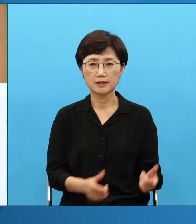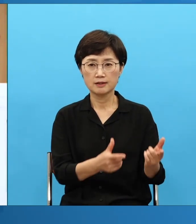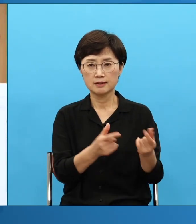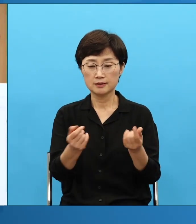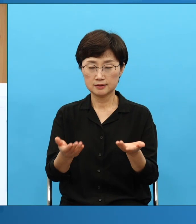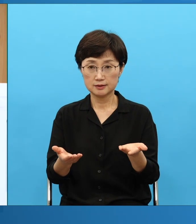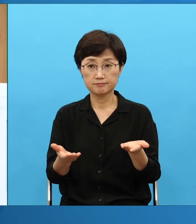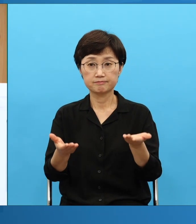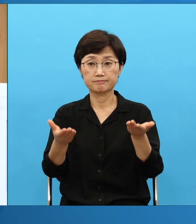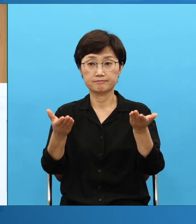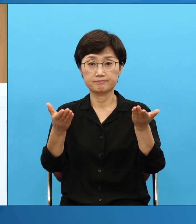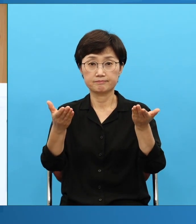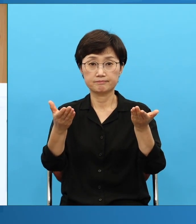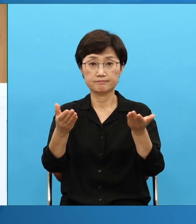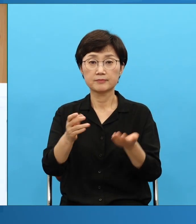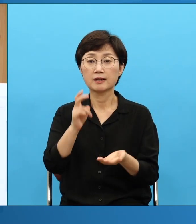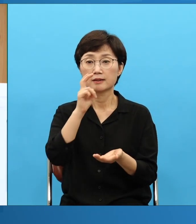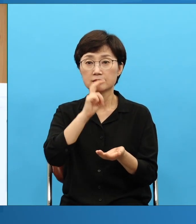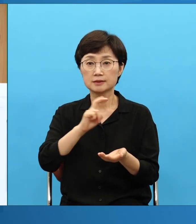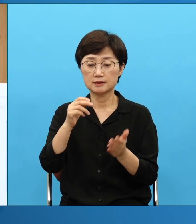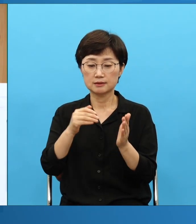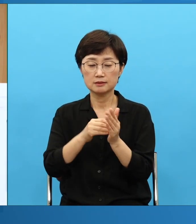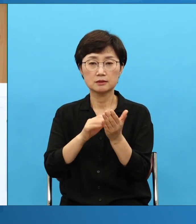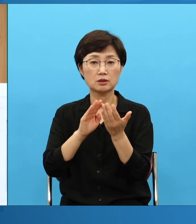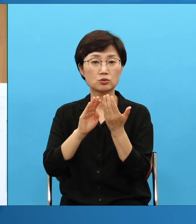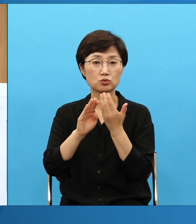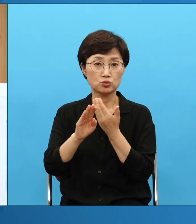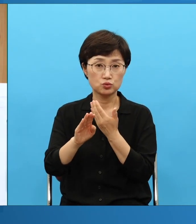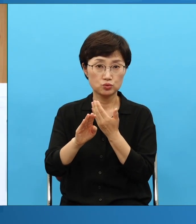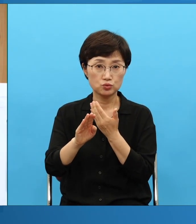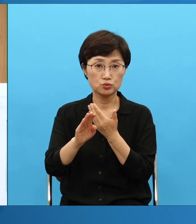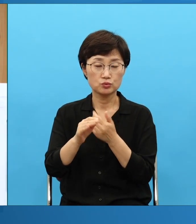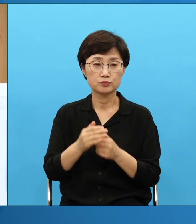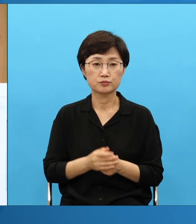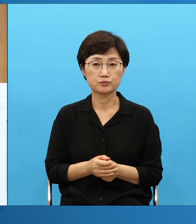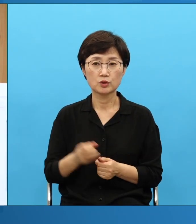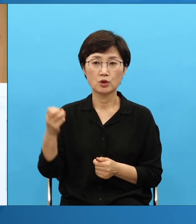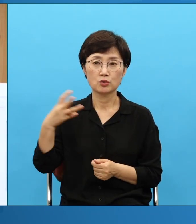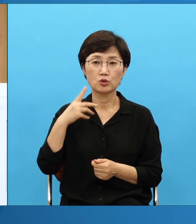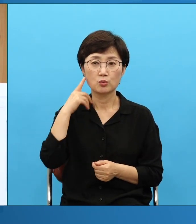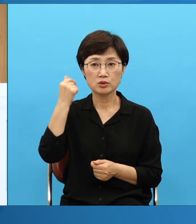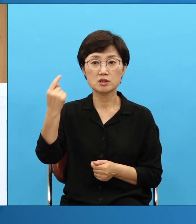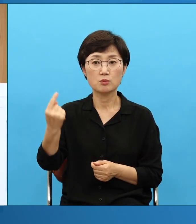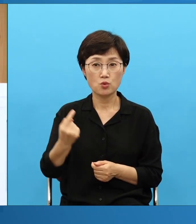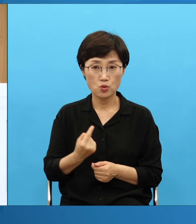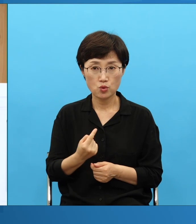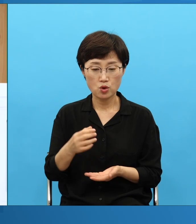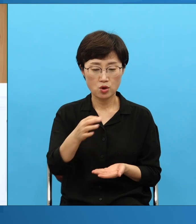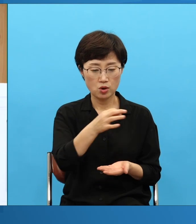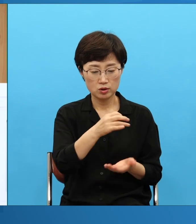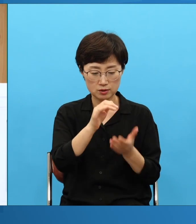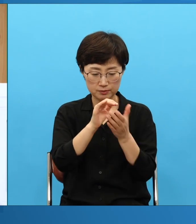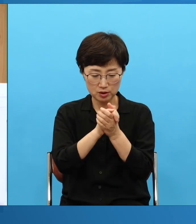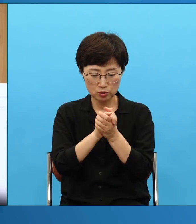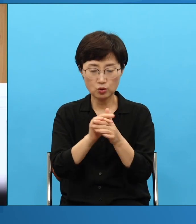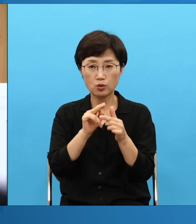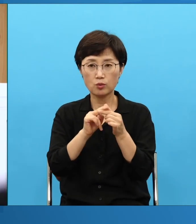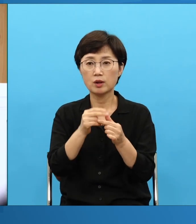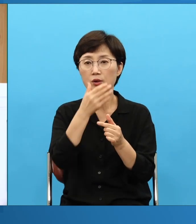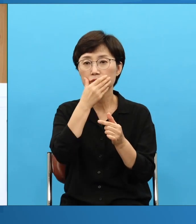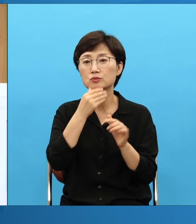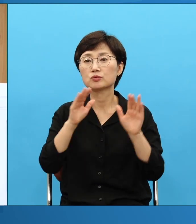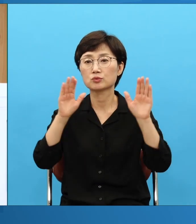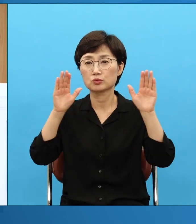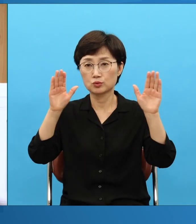다시 일어나셔서 주의 나이 삶 속에 전향 후에 당장 요광수 목사님께서 헌금 기도 및 축도를